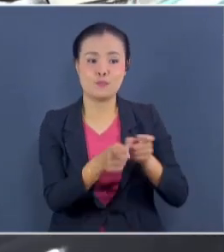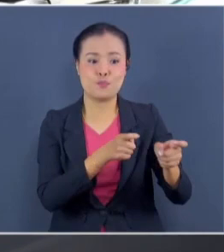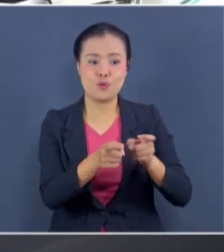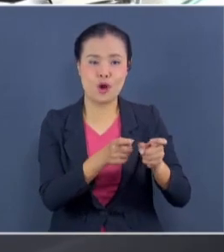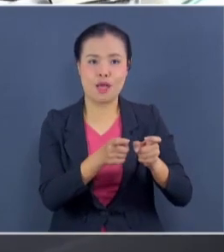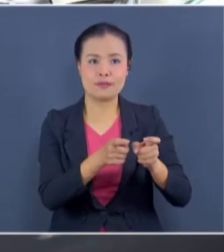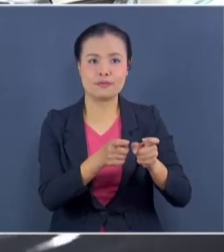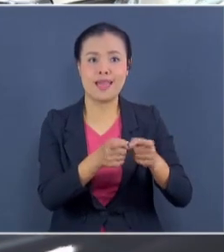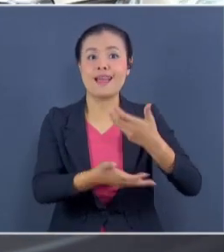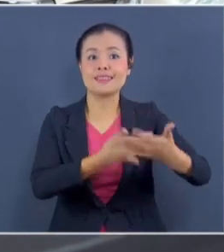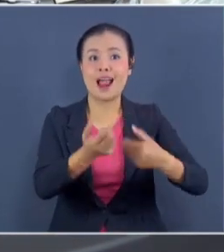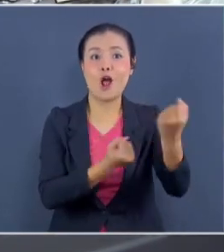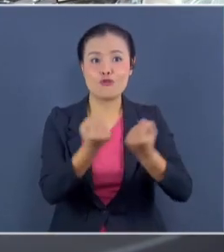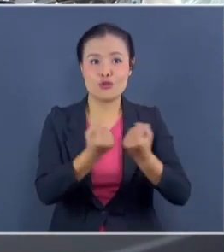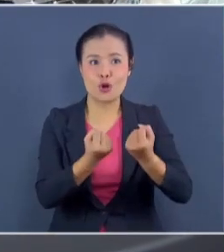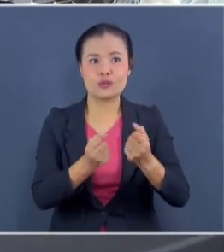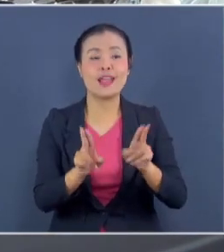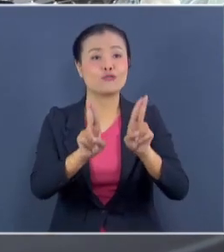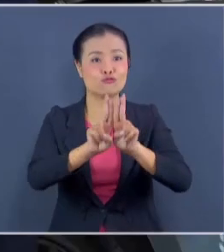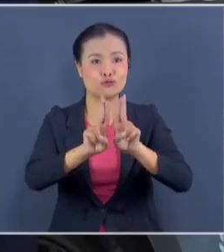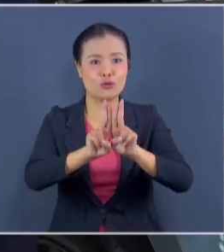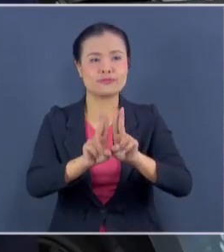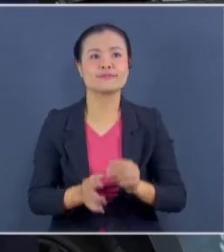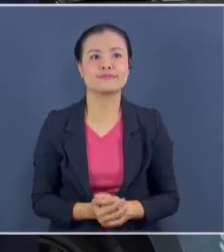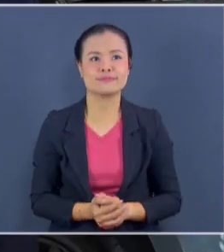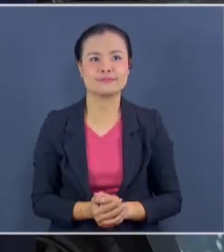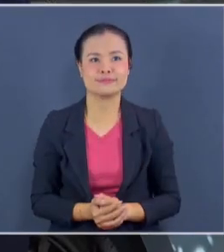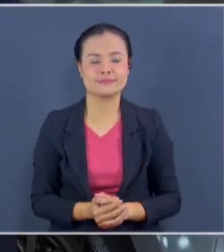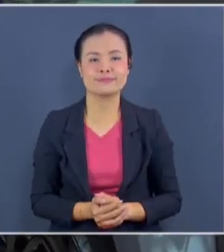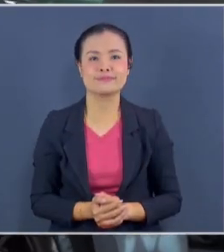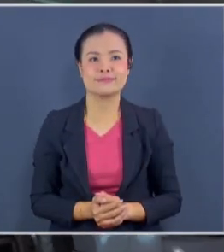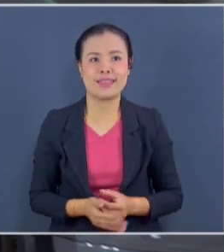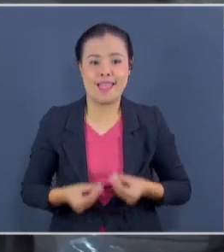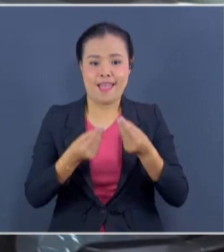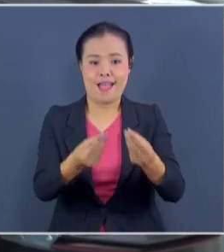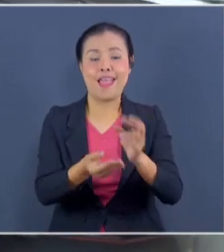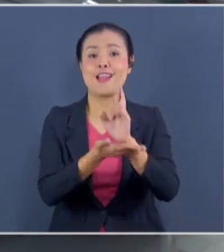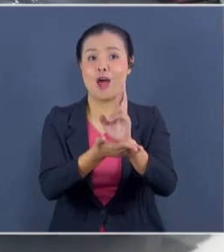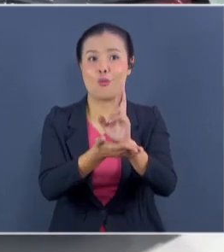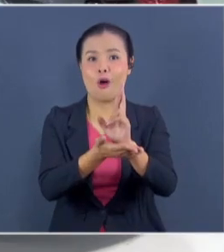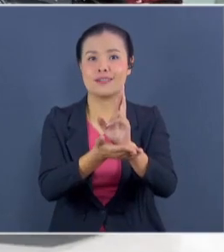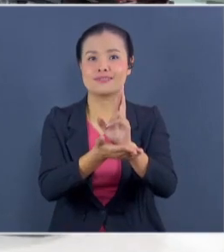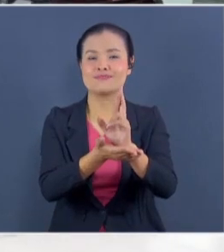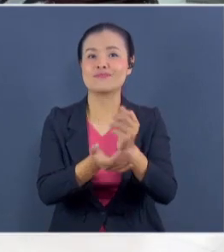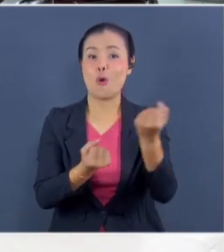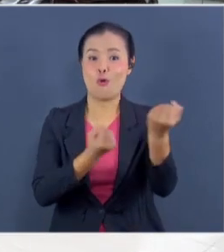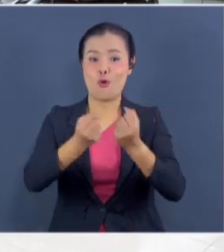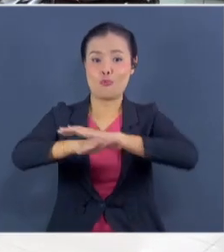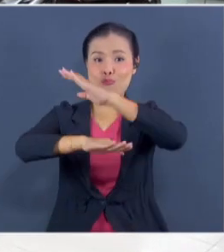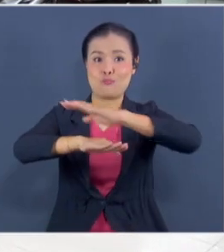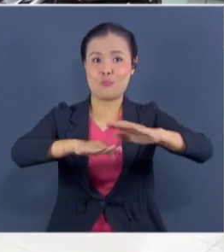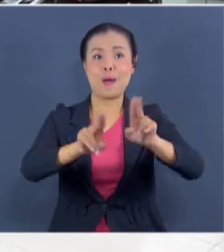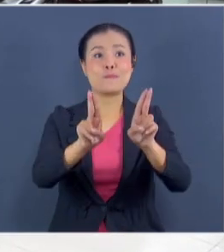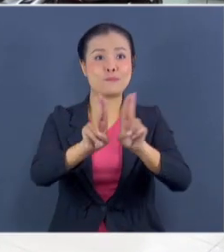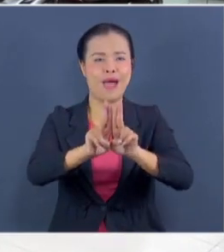ายสื่อสารการตลาดรถเล็กบริษัทตีเพชรอีซูซุเซลล์จำกัดก็ได้รวมกันส่งมอบของรางวัลชิ้นใหญ่ค่ะรถปิกอัพอีซูซุ